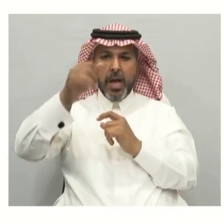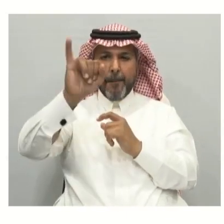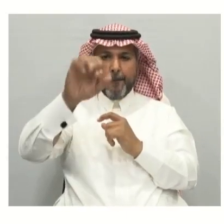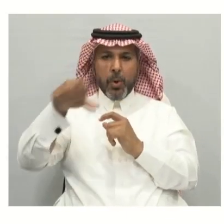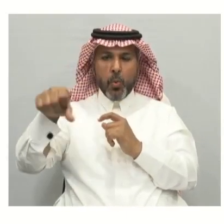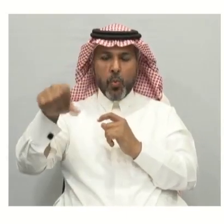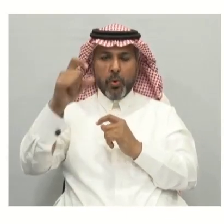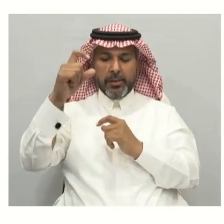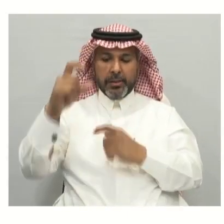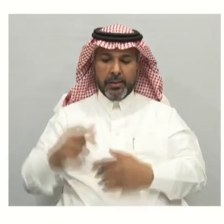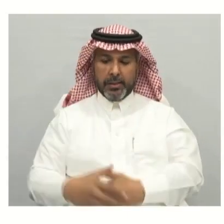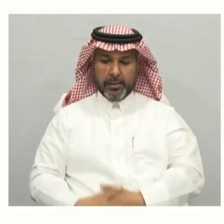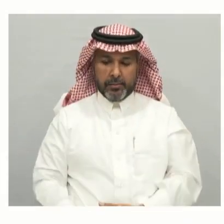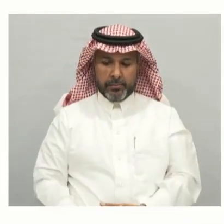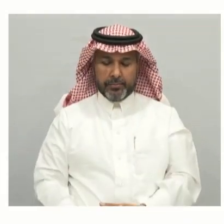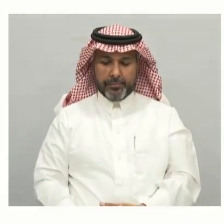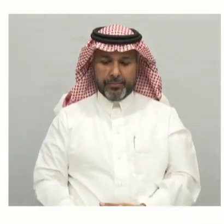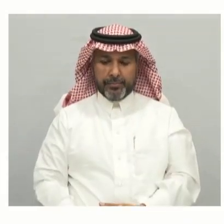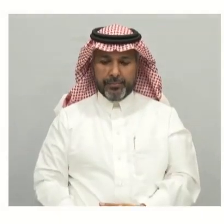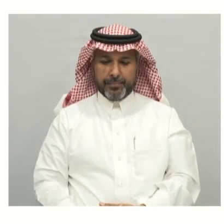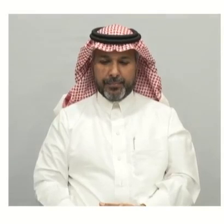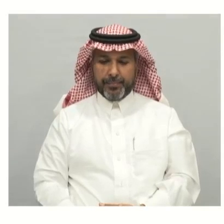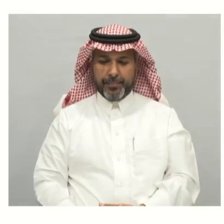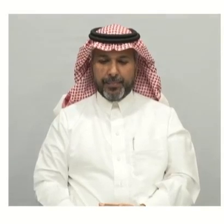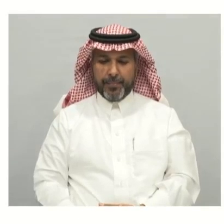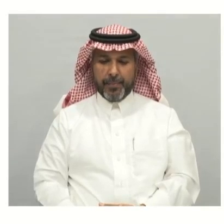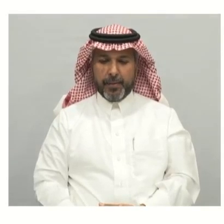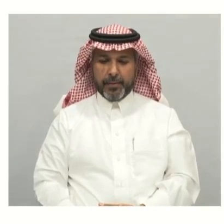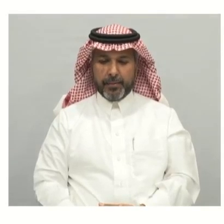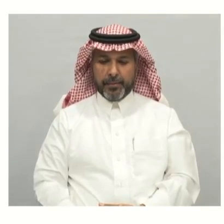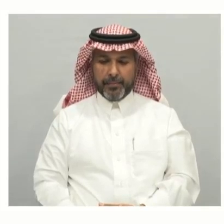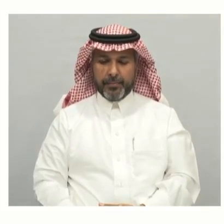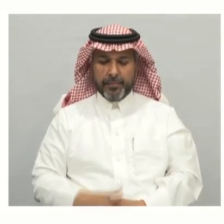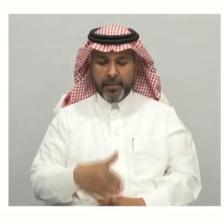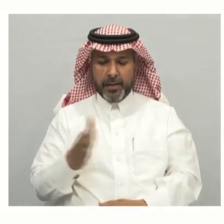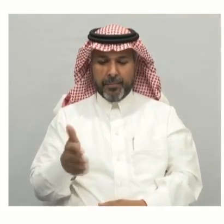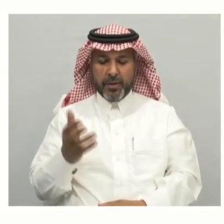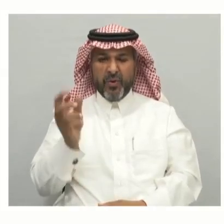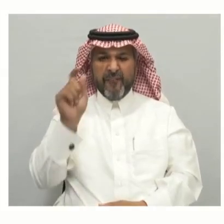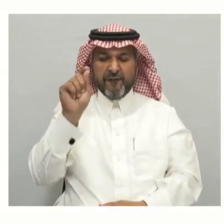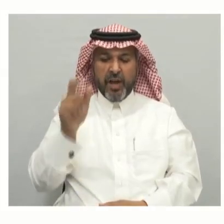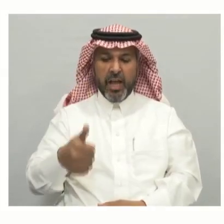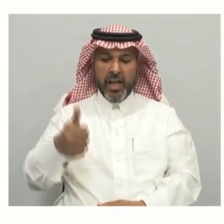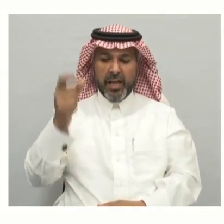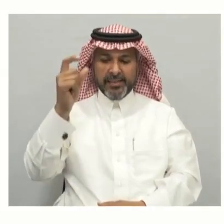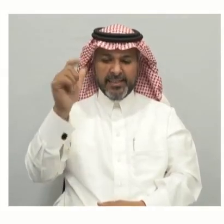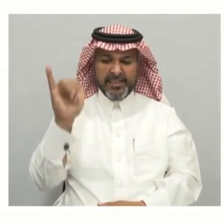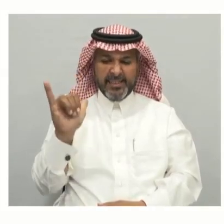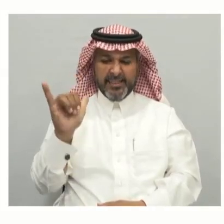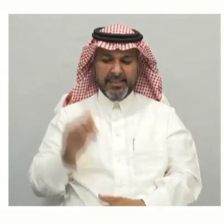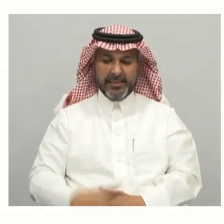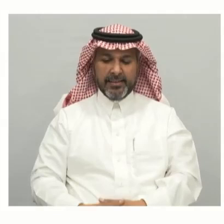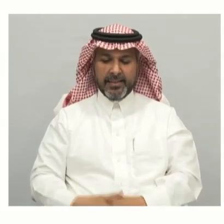الاربعين والخمسين هنا في المنتصف تقع الان لدينا الطالب من فادي قرا